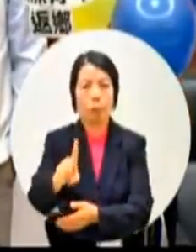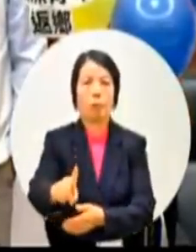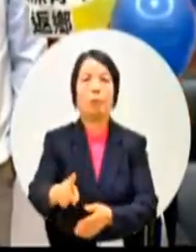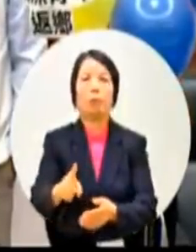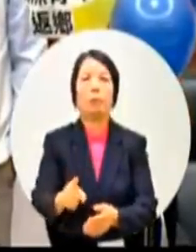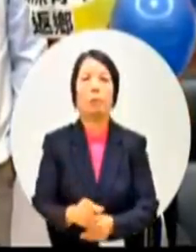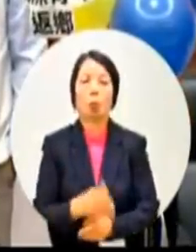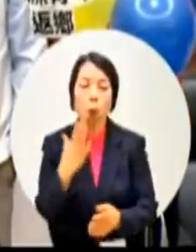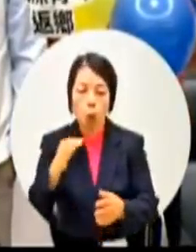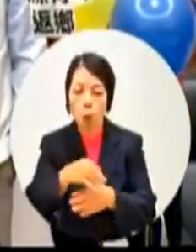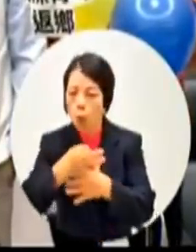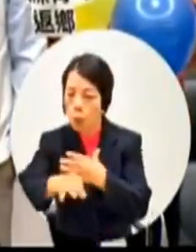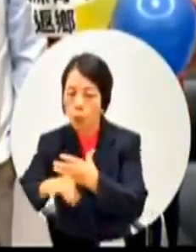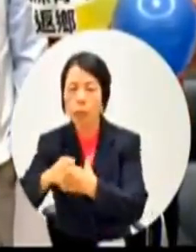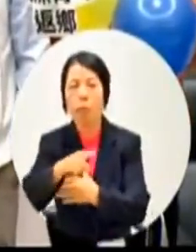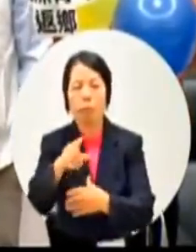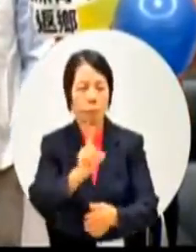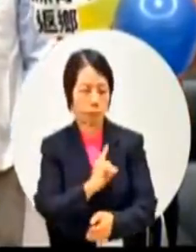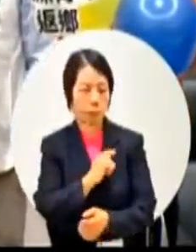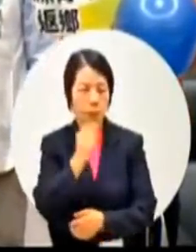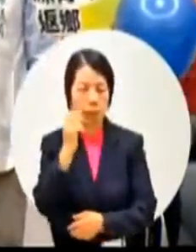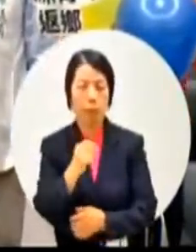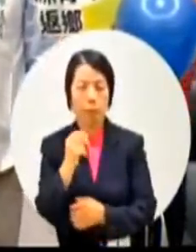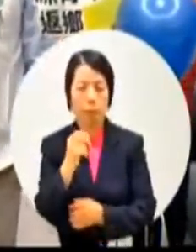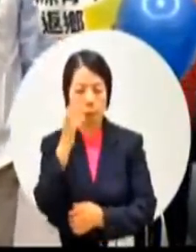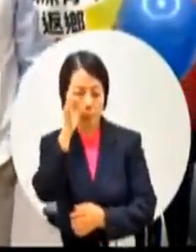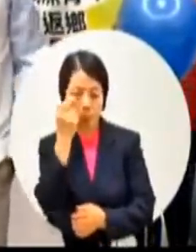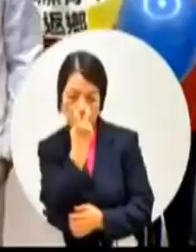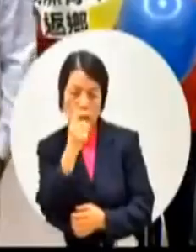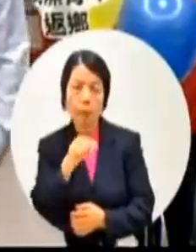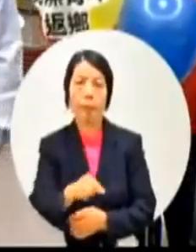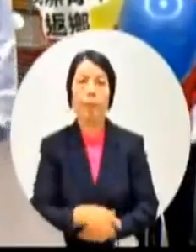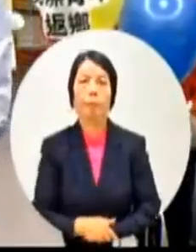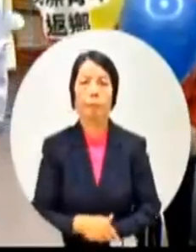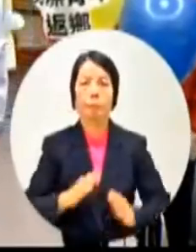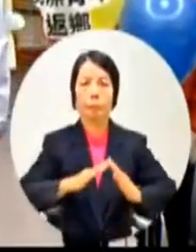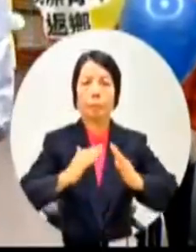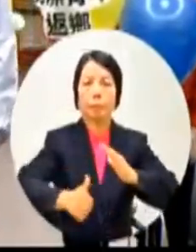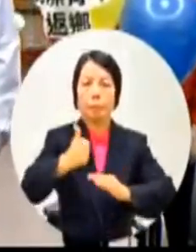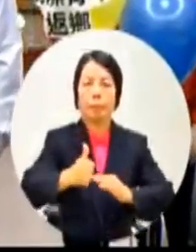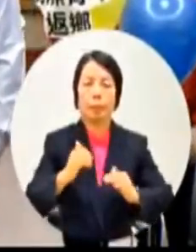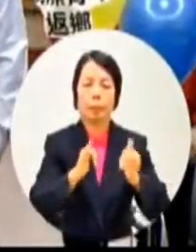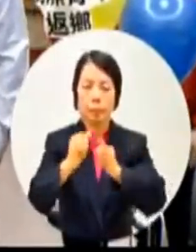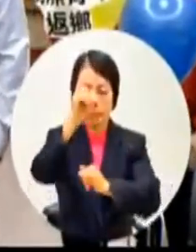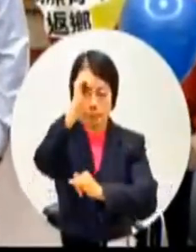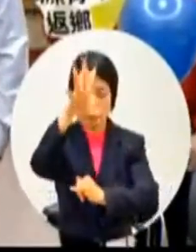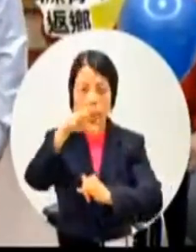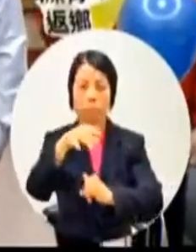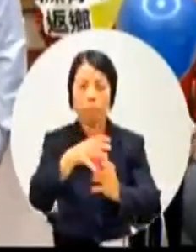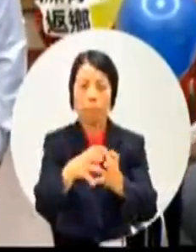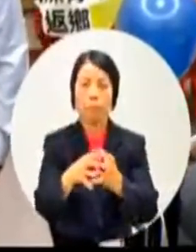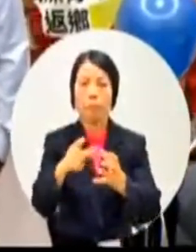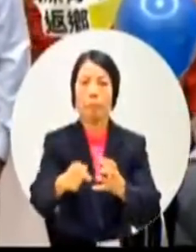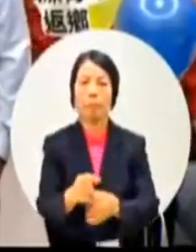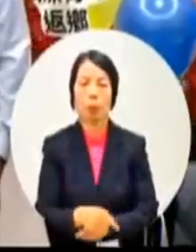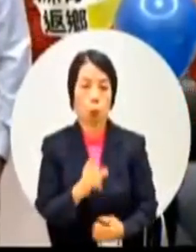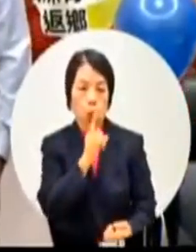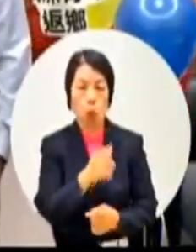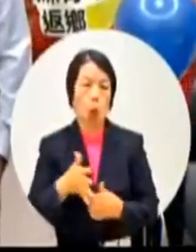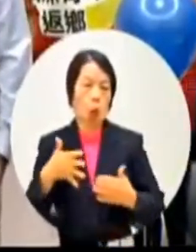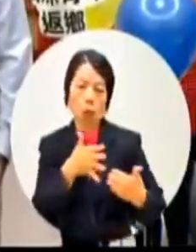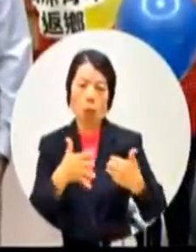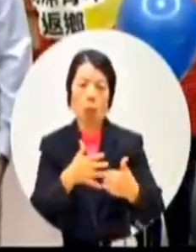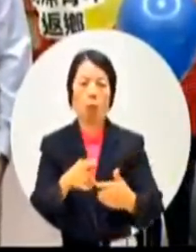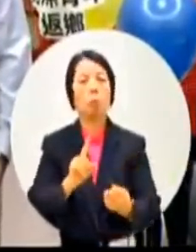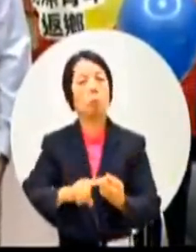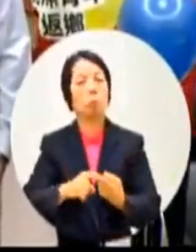就好。市长，迄个民进党团足合理的，嘛足包容，来，互你选择。你甲